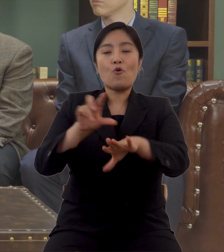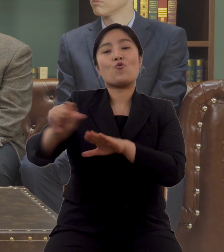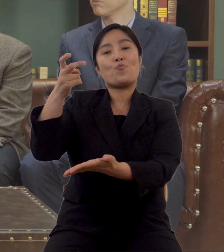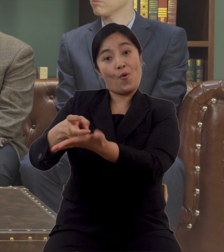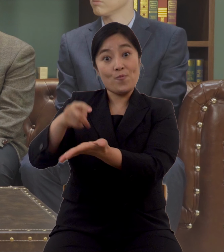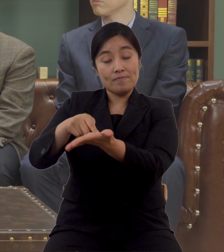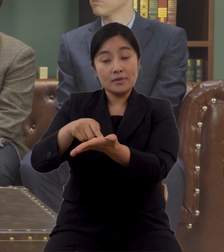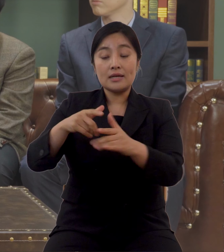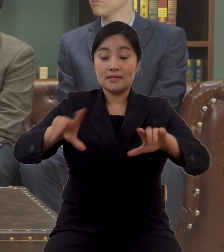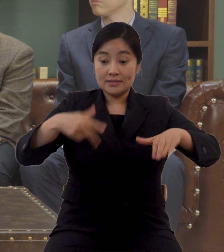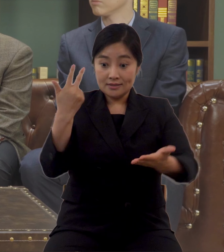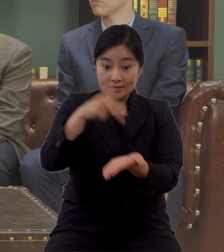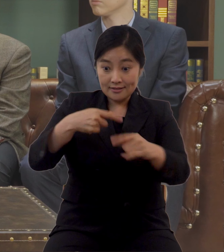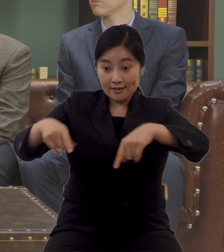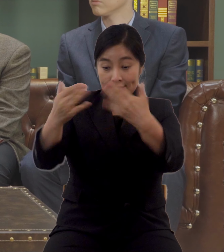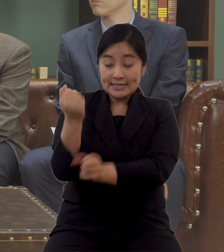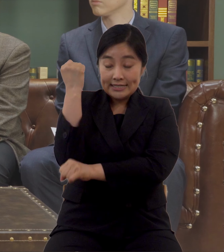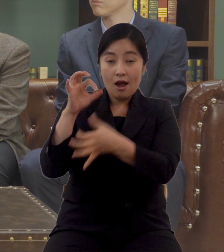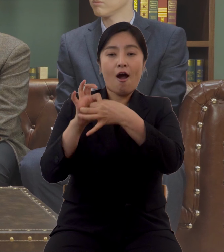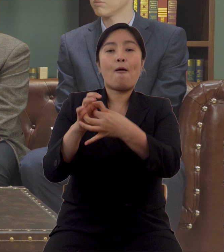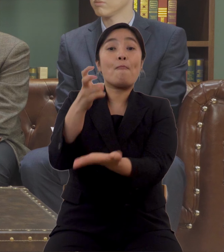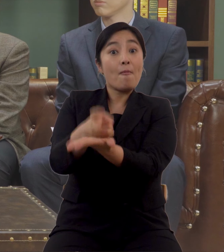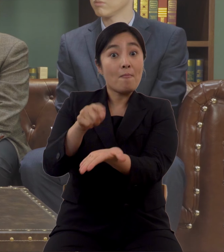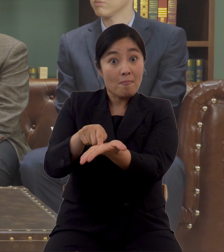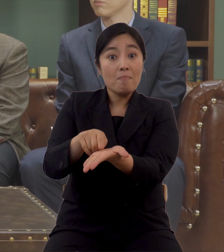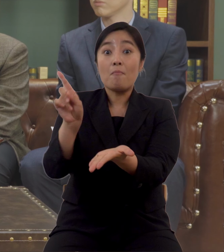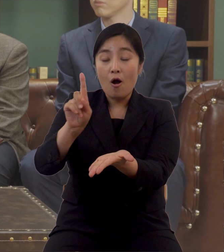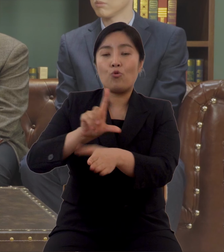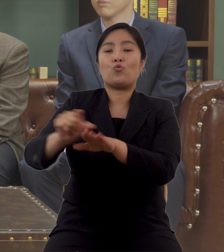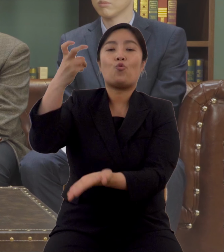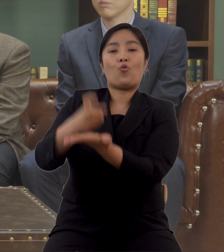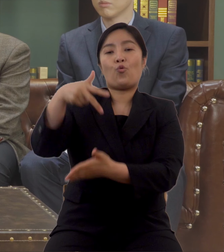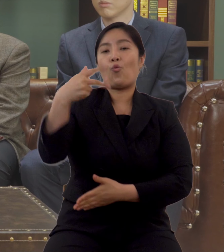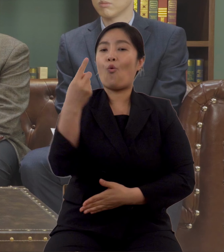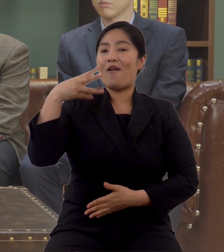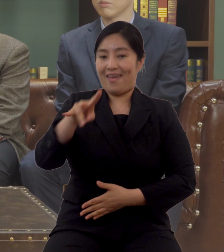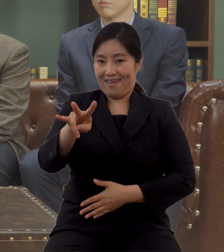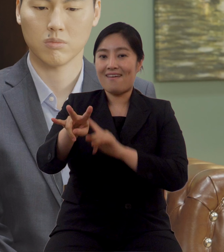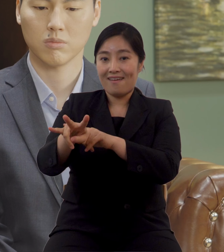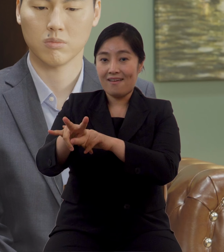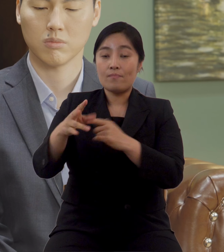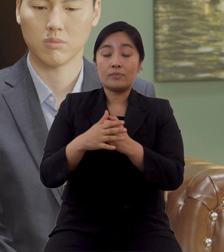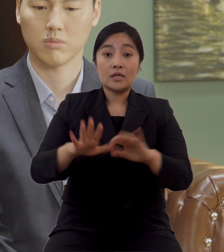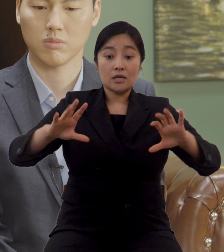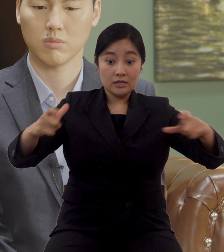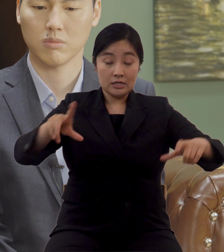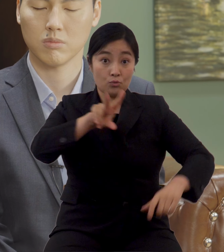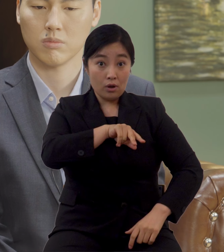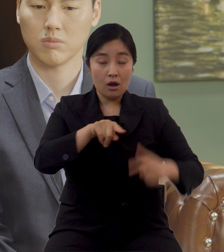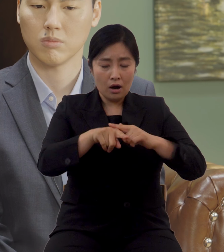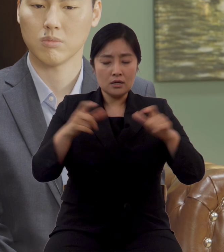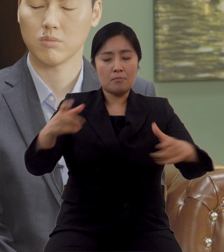있는데요. 결국 지자체 운영을 위한 근거가 되는 법령이 바로 조례라는 이름의 약속인데요. 의회는 이